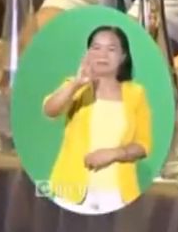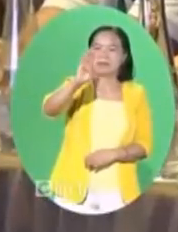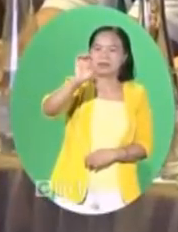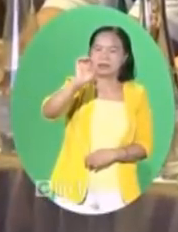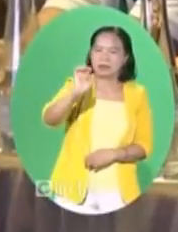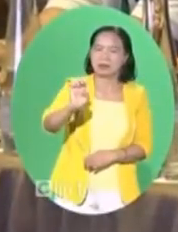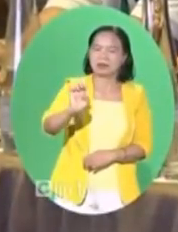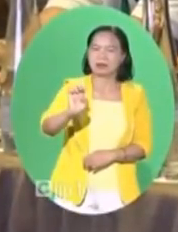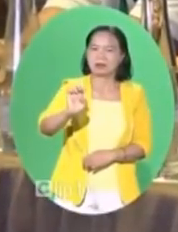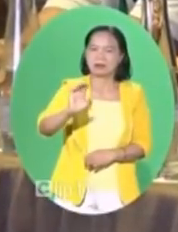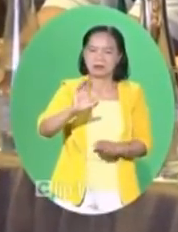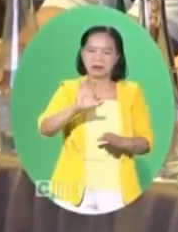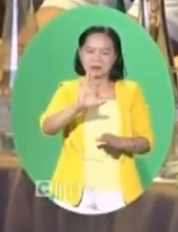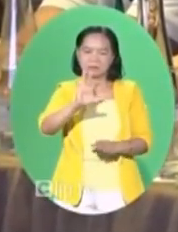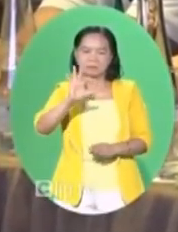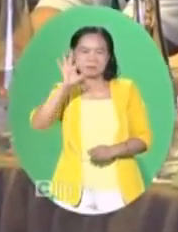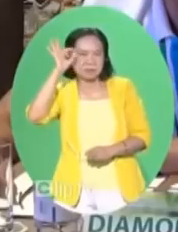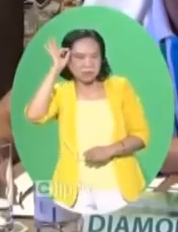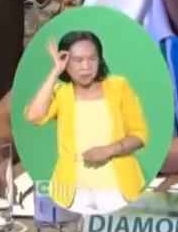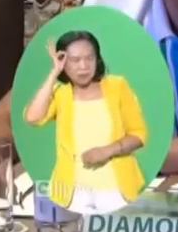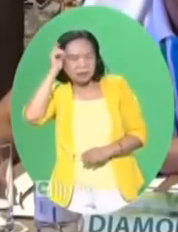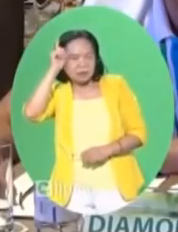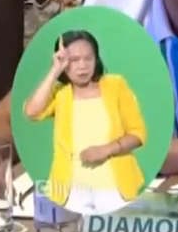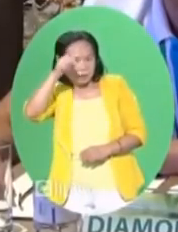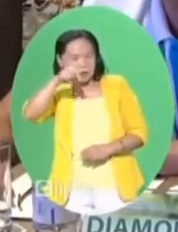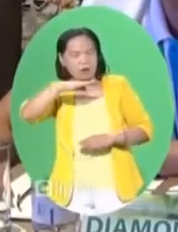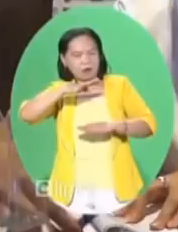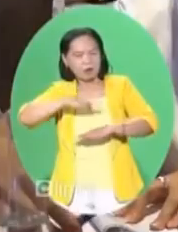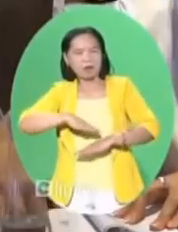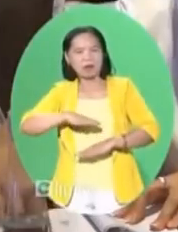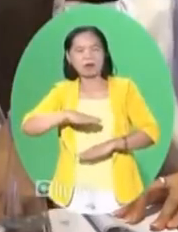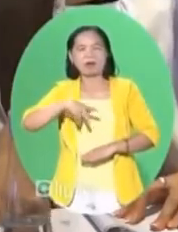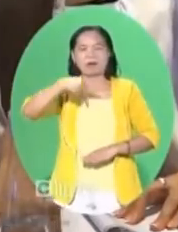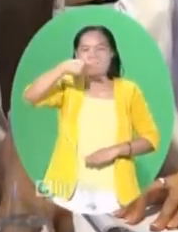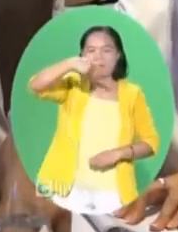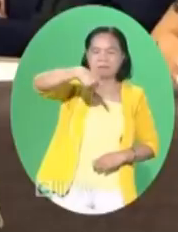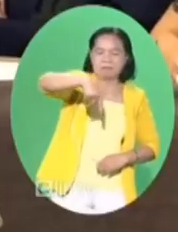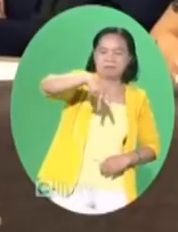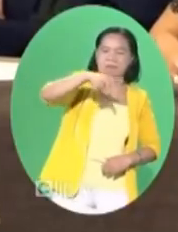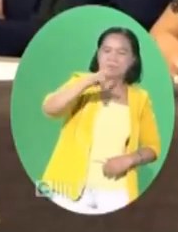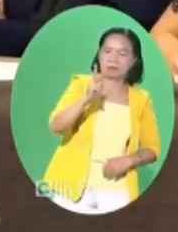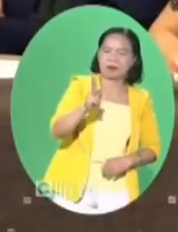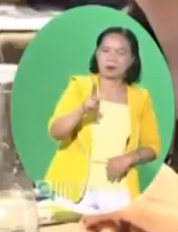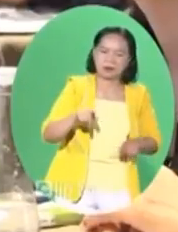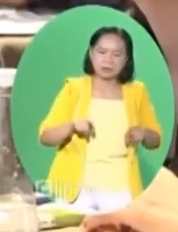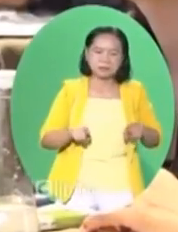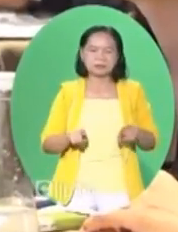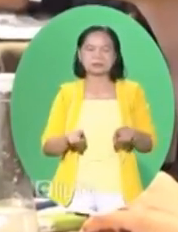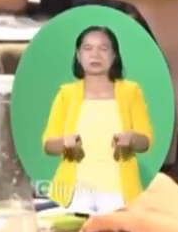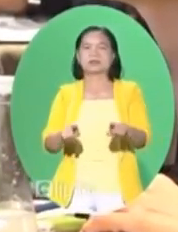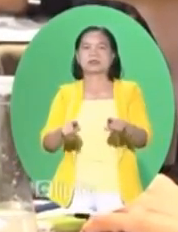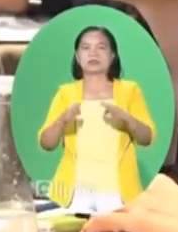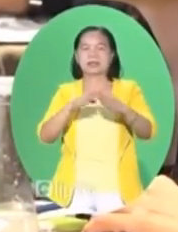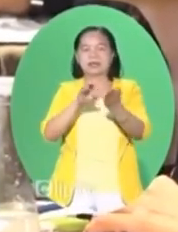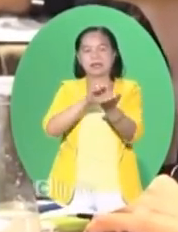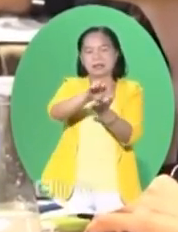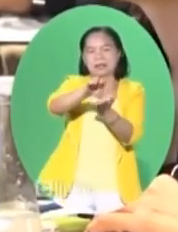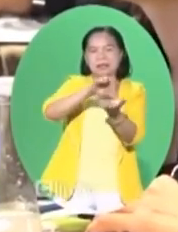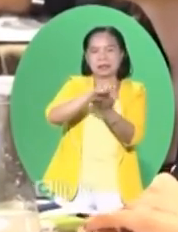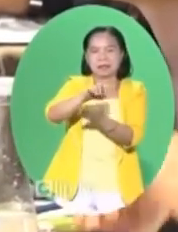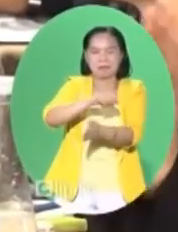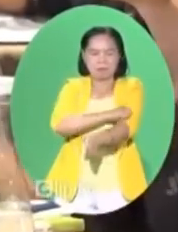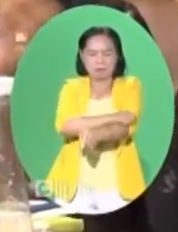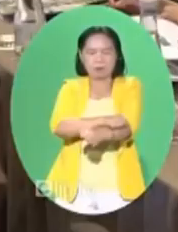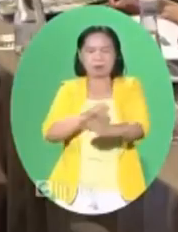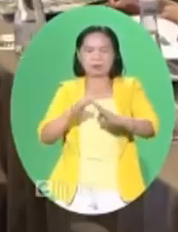thức độc quyền phân hủy sinh học, hiệu quả sử dụng, độ pH. Song song đó, các nhà cung cấp nguyên liệu và cơ sở sản xuất